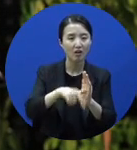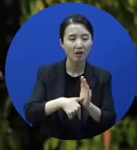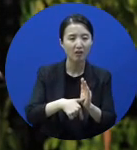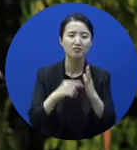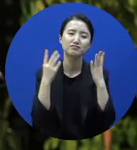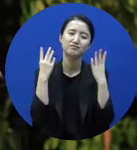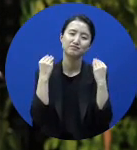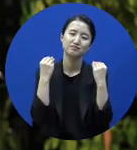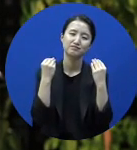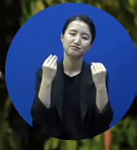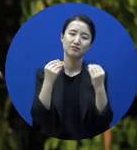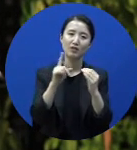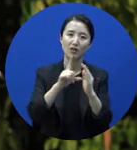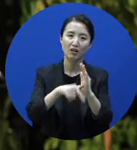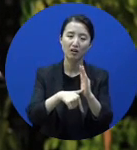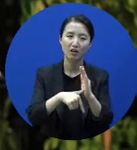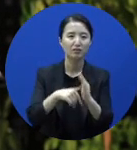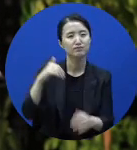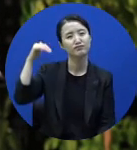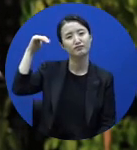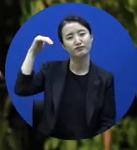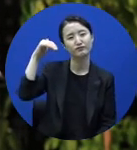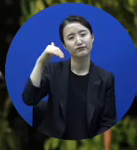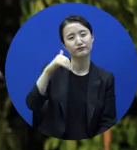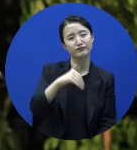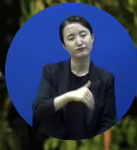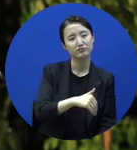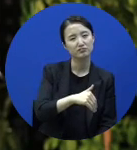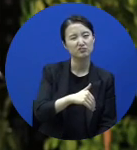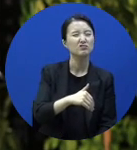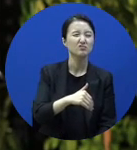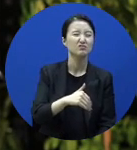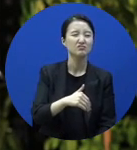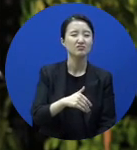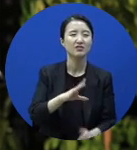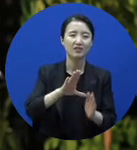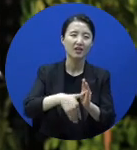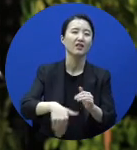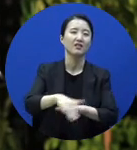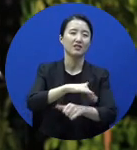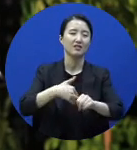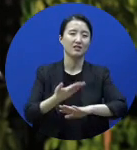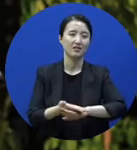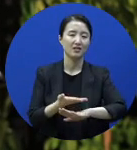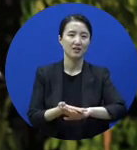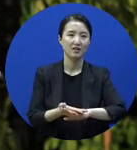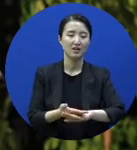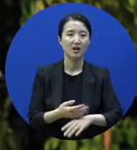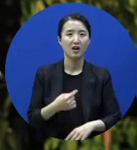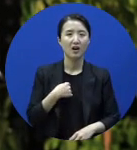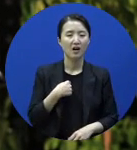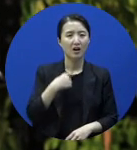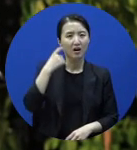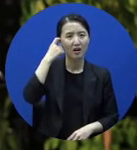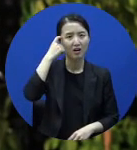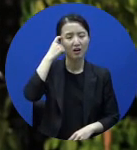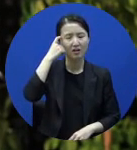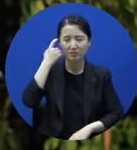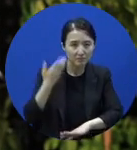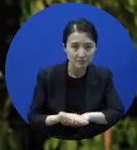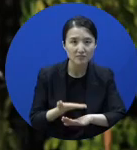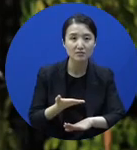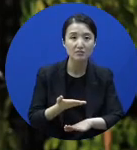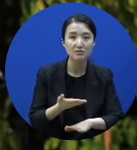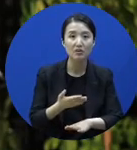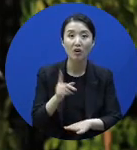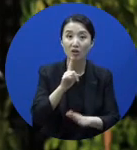뭐 가장 중요한 게 내만 같지가 않은 것들이 있어요. 건강이에요, 첫 번째. 그러니까 어느 정도 이렇게 겪다 보면